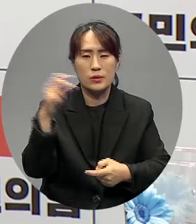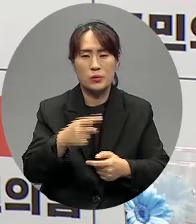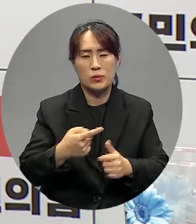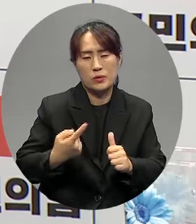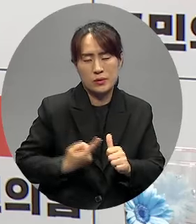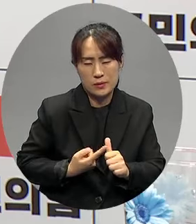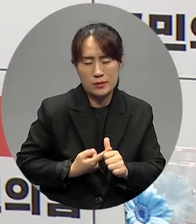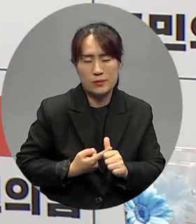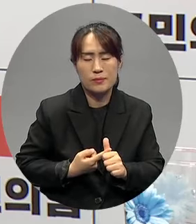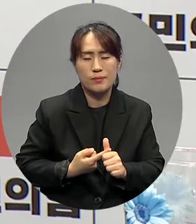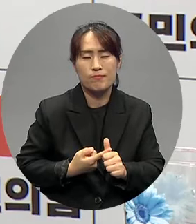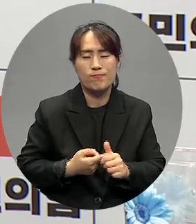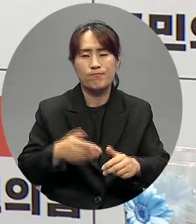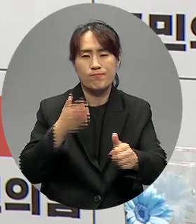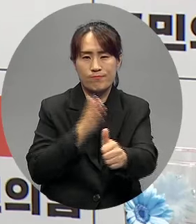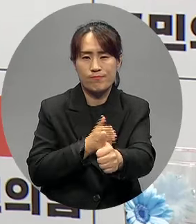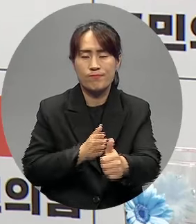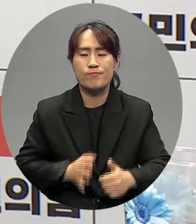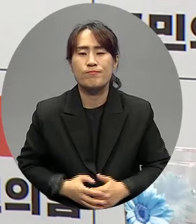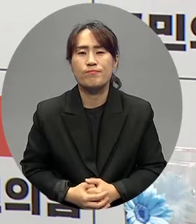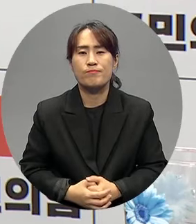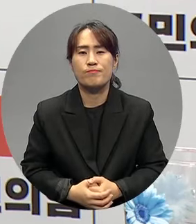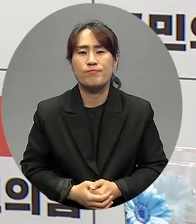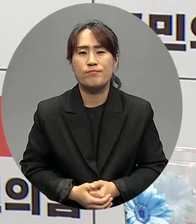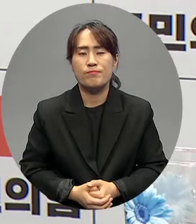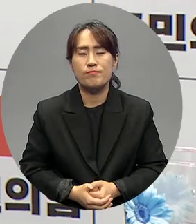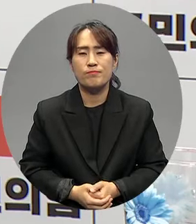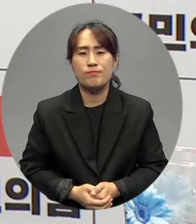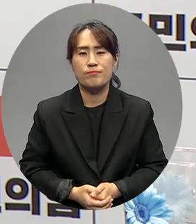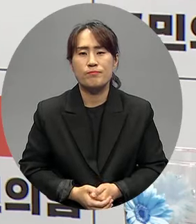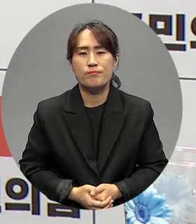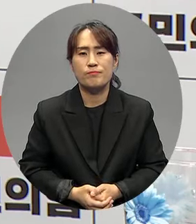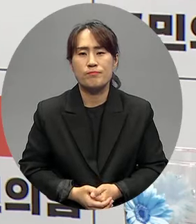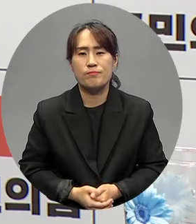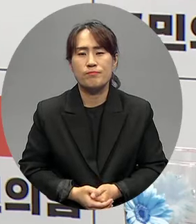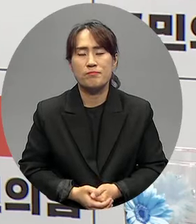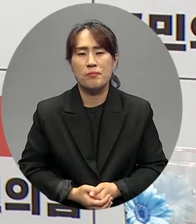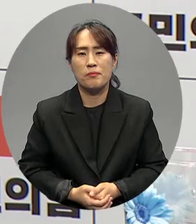또한 질책도 보내주시기 바랍니다. MBC 뉴스 이병선입니다.